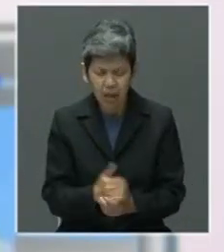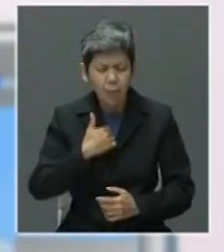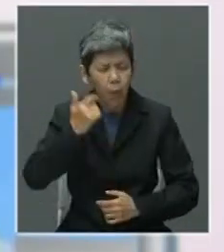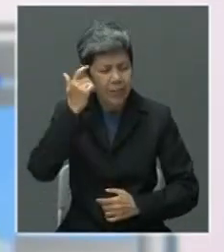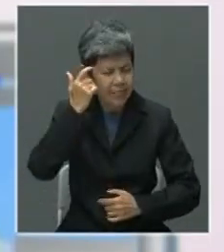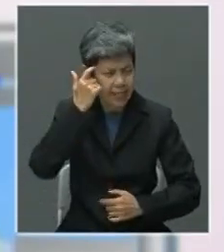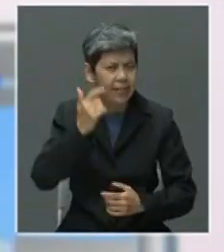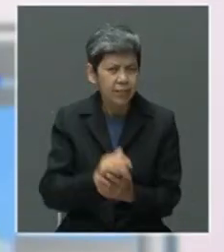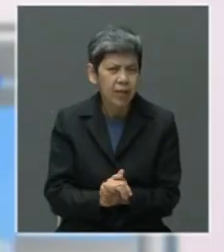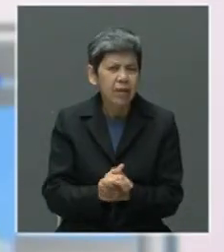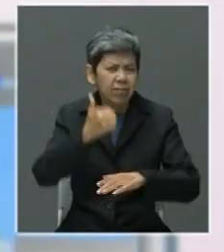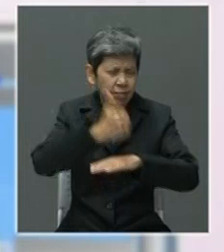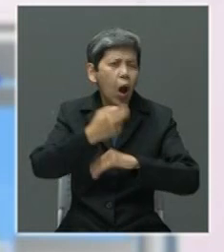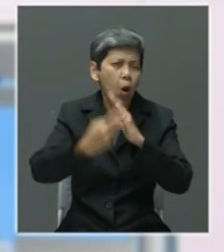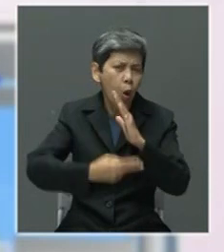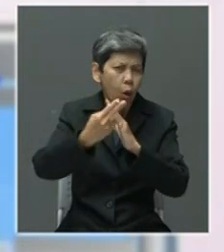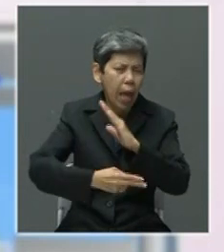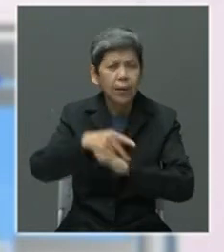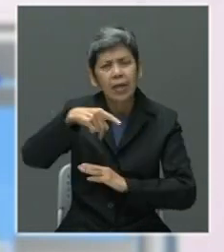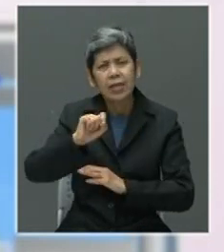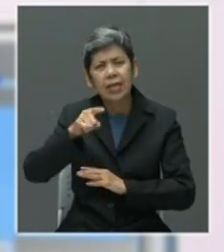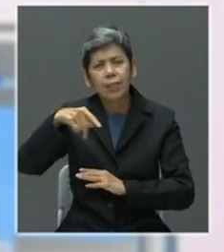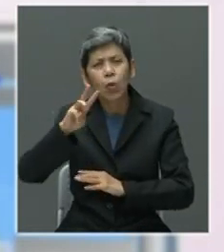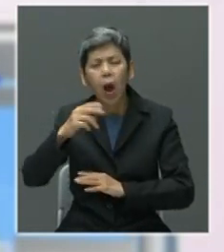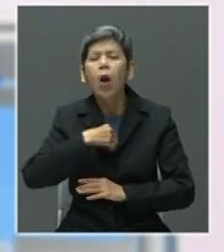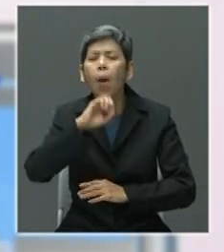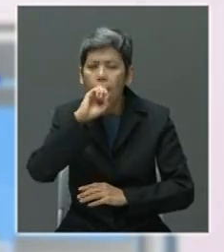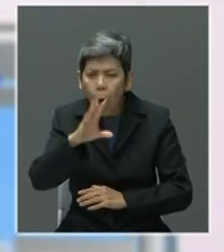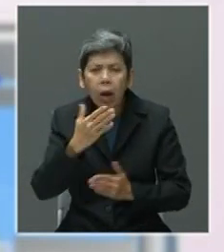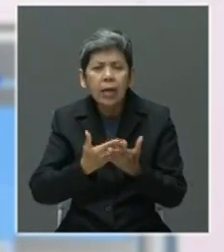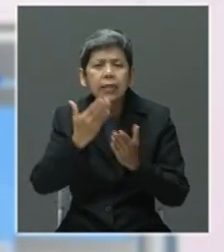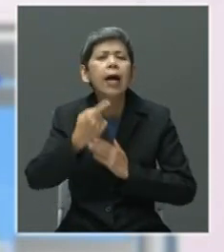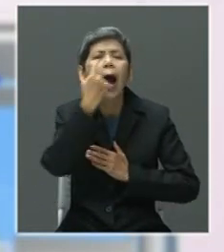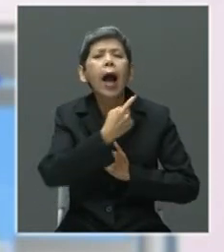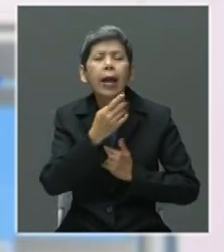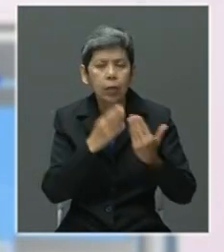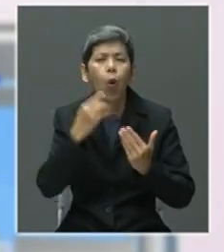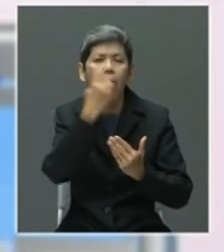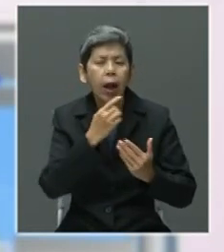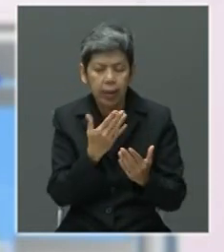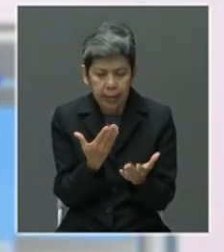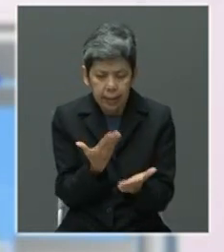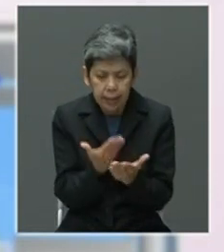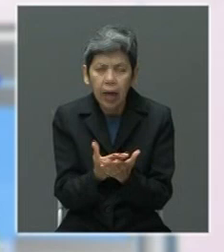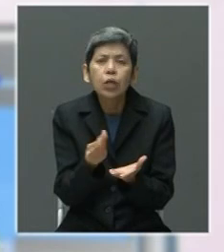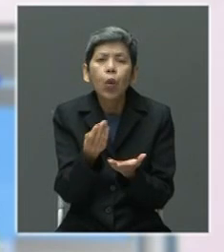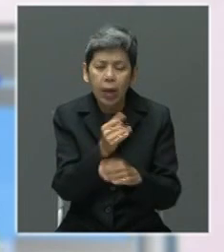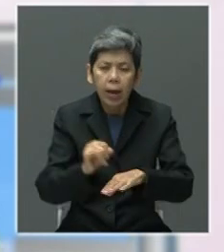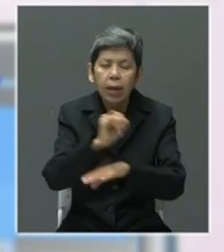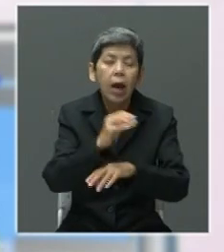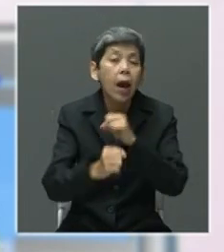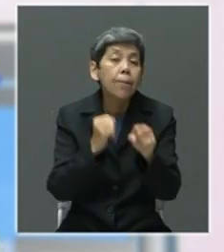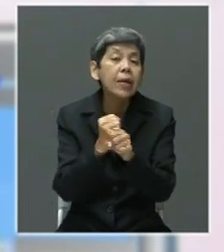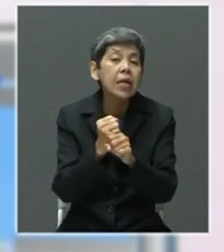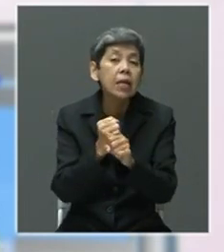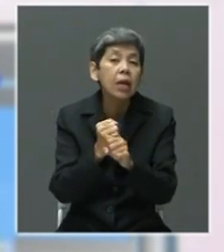ณเจ้าของสีพันวาเนี่ยคุณบอกมาสิครับคุณซื้อจากใครจำนวนกี่ไร่ปีพ.ศ.